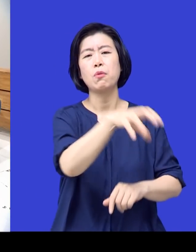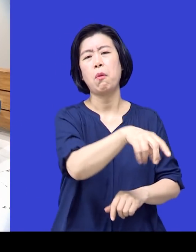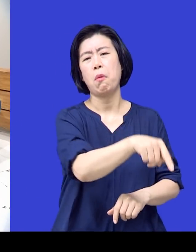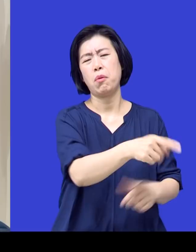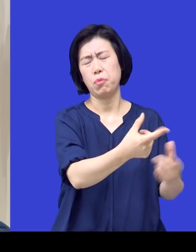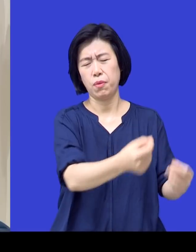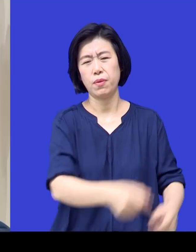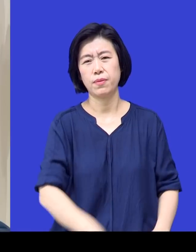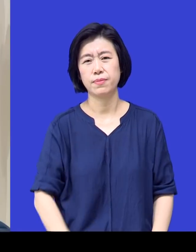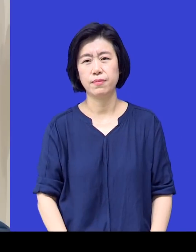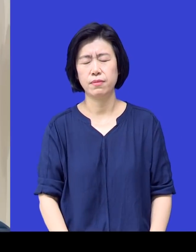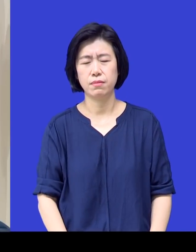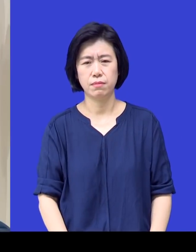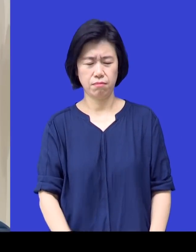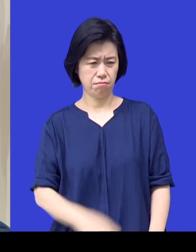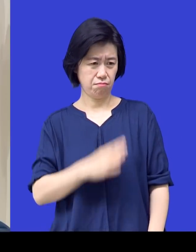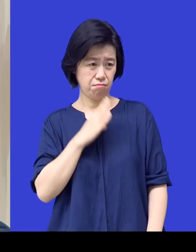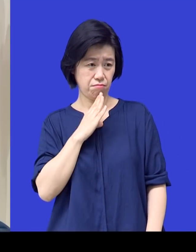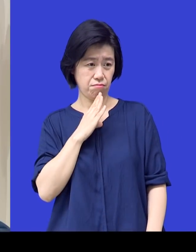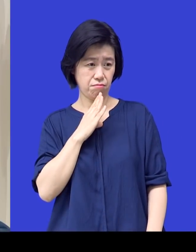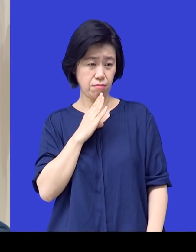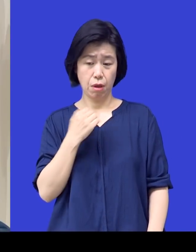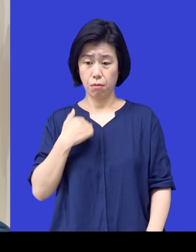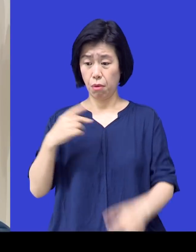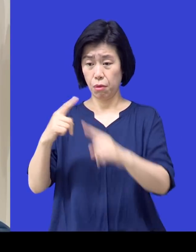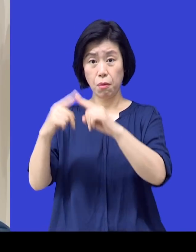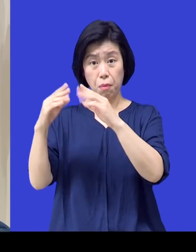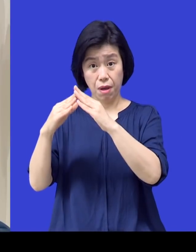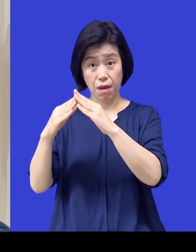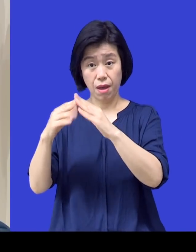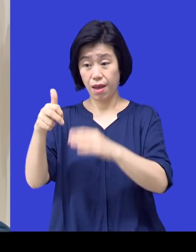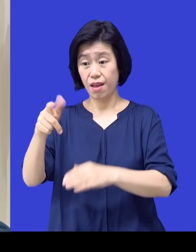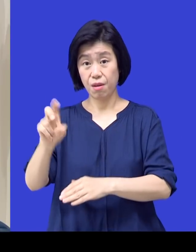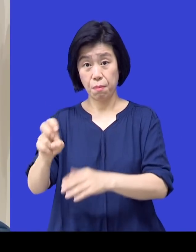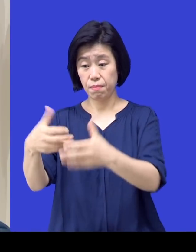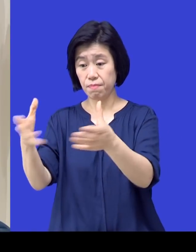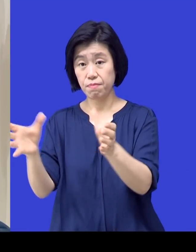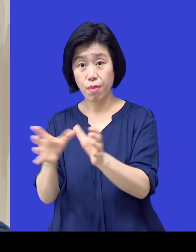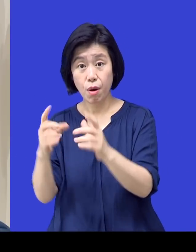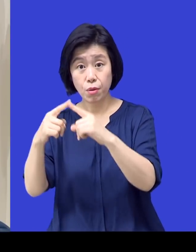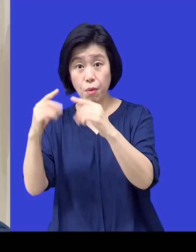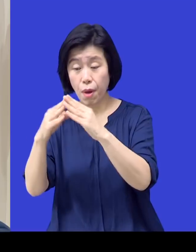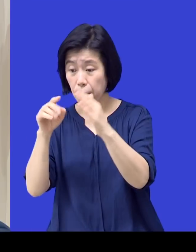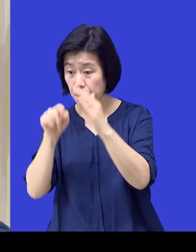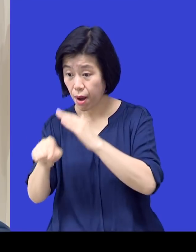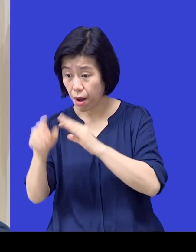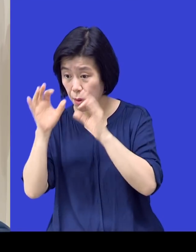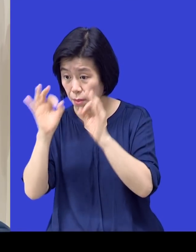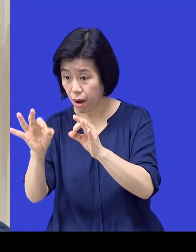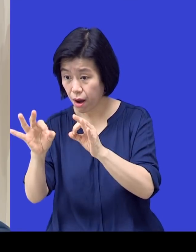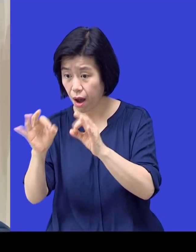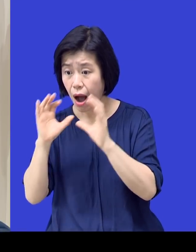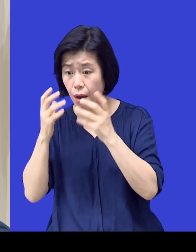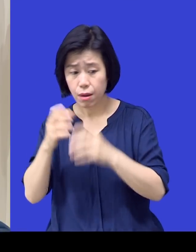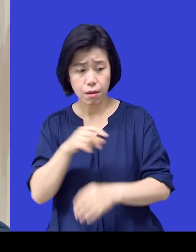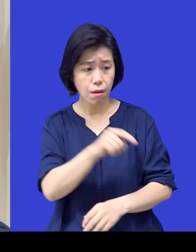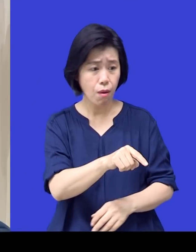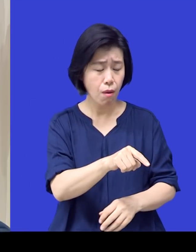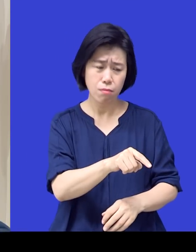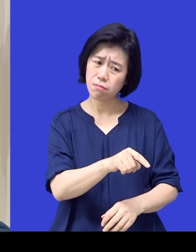예. 근데 제가 본 아이들은 그러니까 그 얘기를 듣고 우리는 텔레비 영상으로 보잖아요.